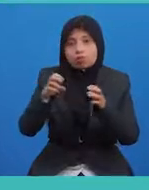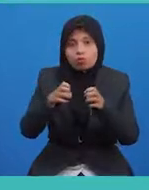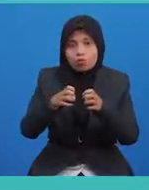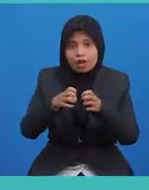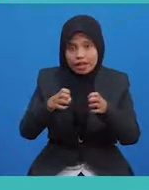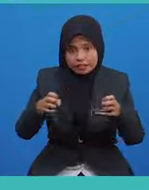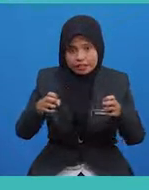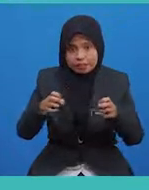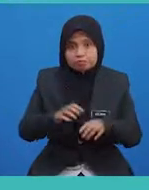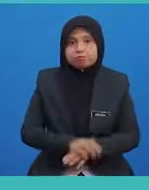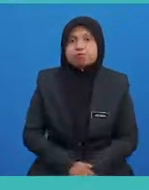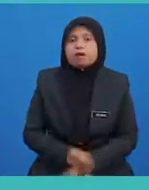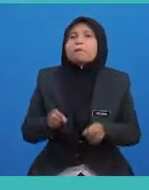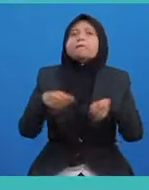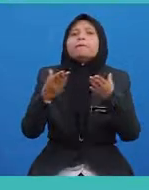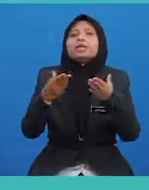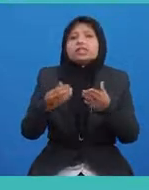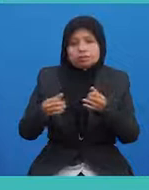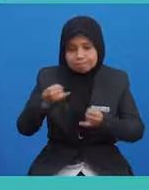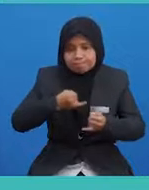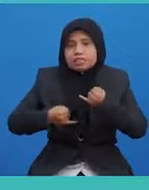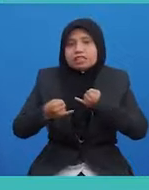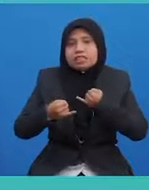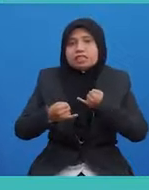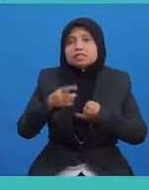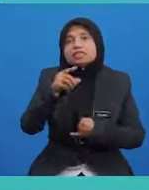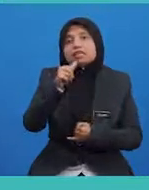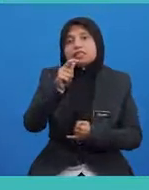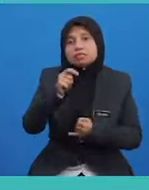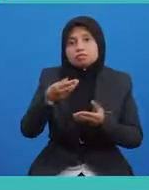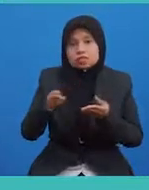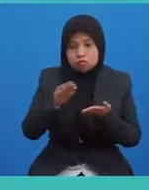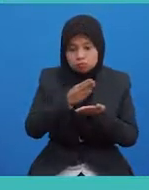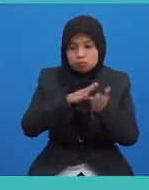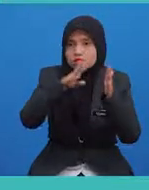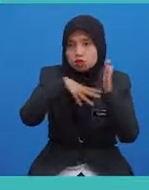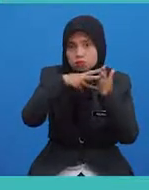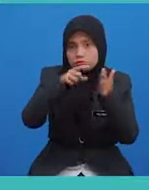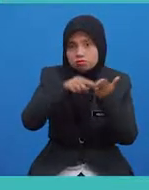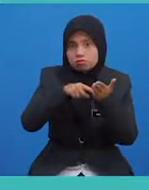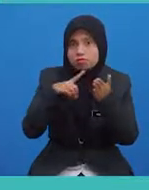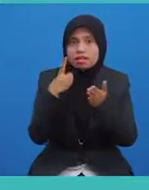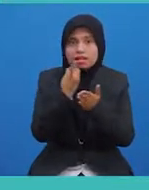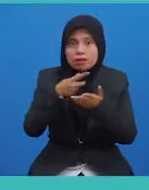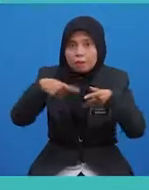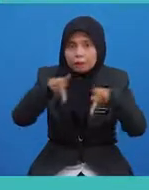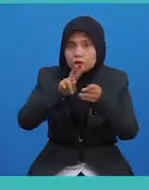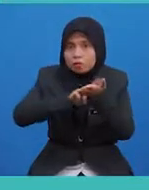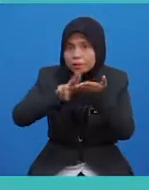Bagaimana kita menganalisis perubahan data ini? Bagi jadual ini, kita perlulah membaca data